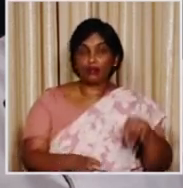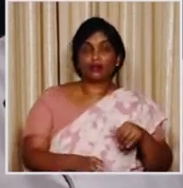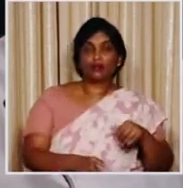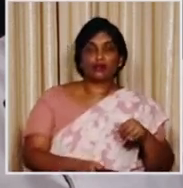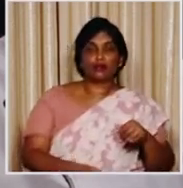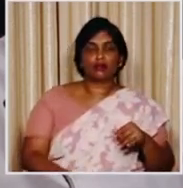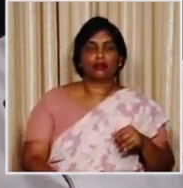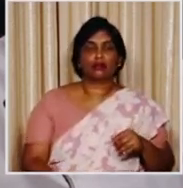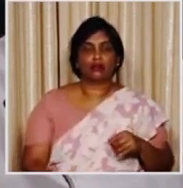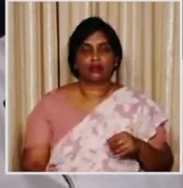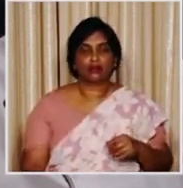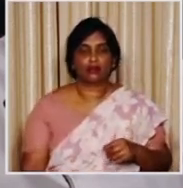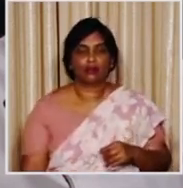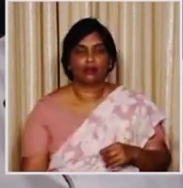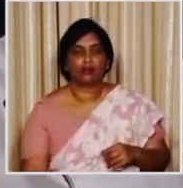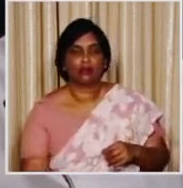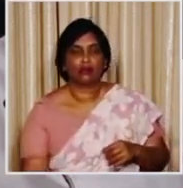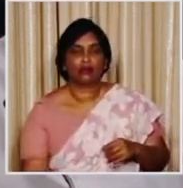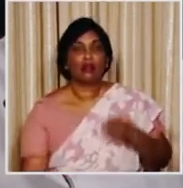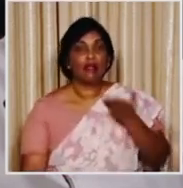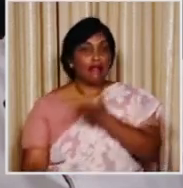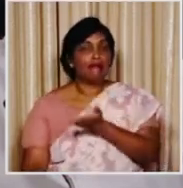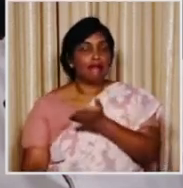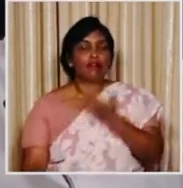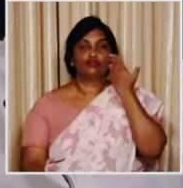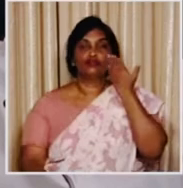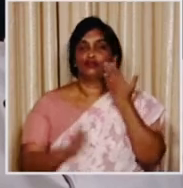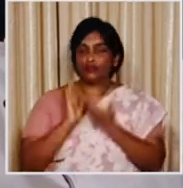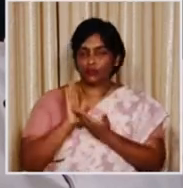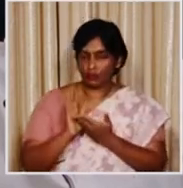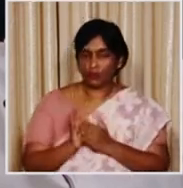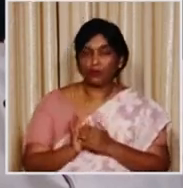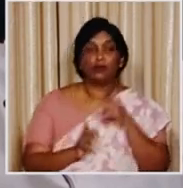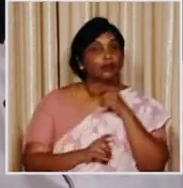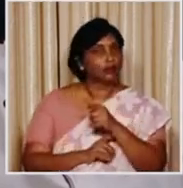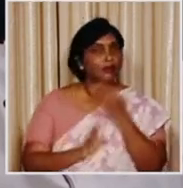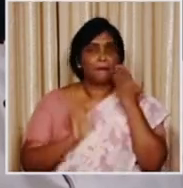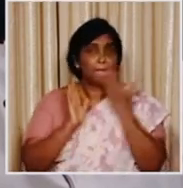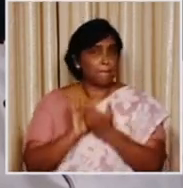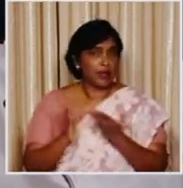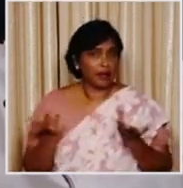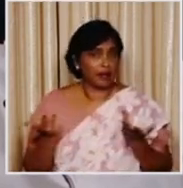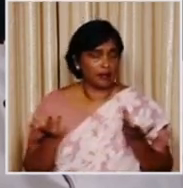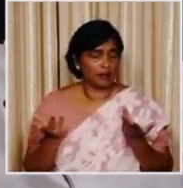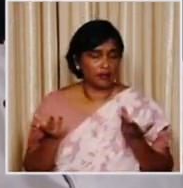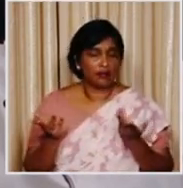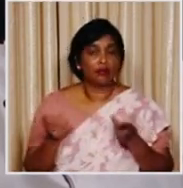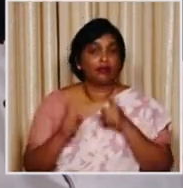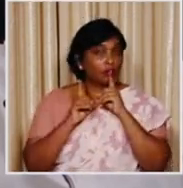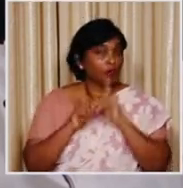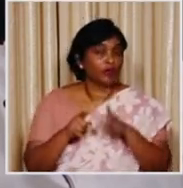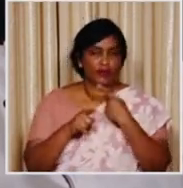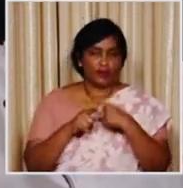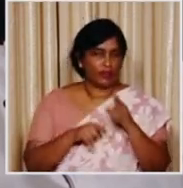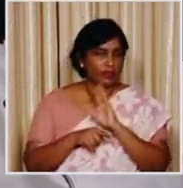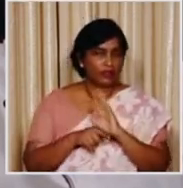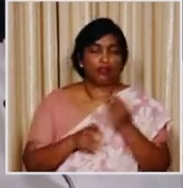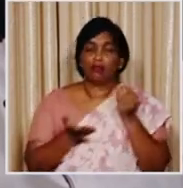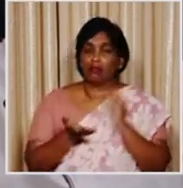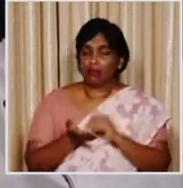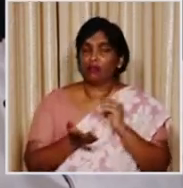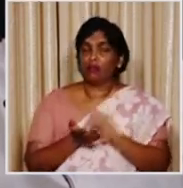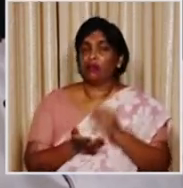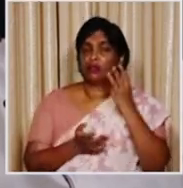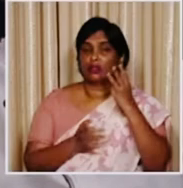ජස්මින් එතන පිටියයි කියන පෙන්වන්න උත්සාහයක් කරලා තිබෙනවා. ඒක ඒකෙන් පේන්නේ නැද්ද? ඒක විතරක් නෙවෙයි, තුන් වතාවක්